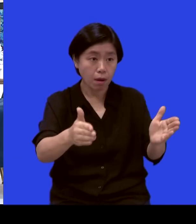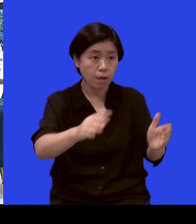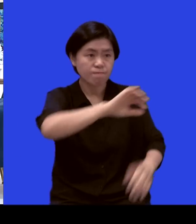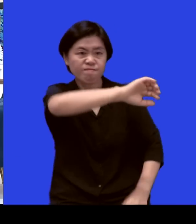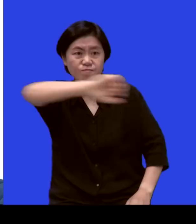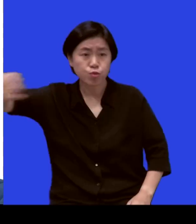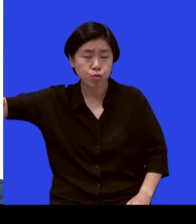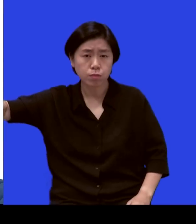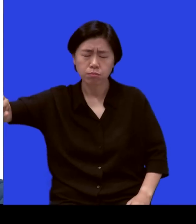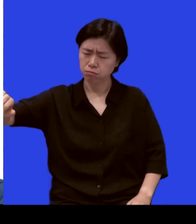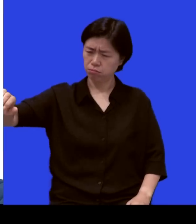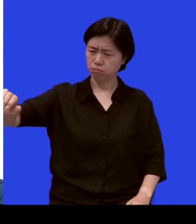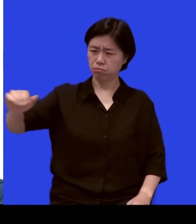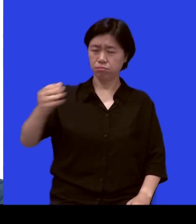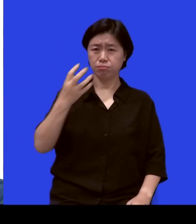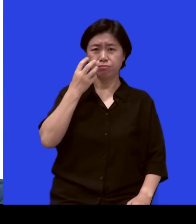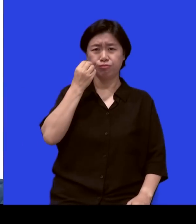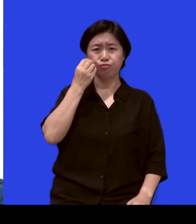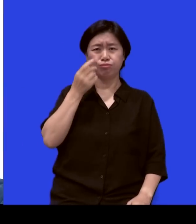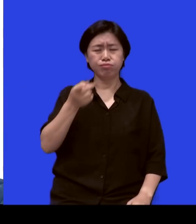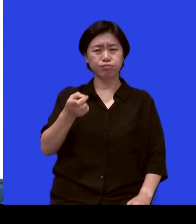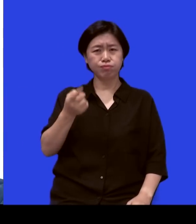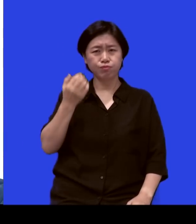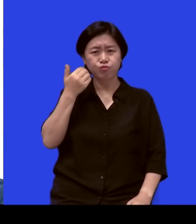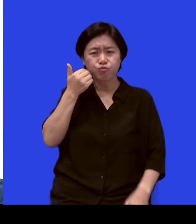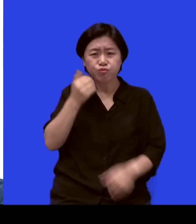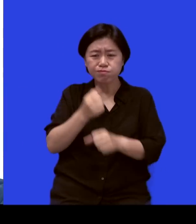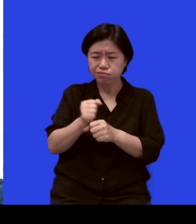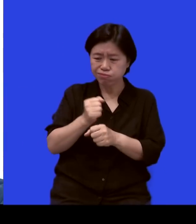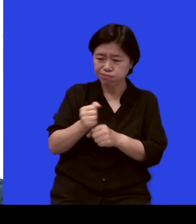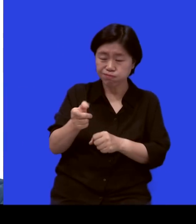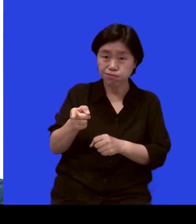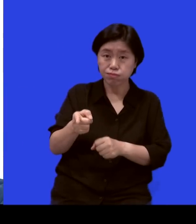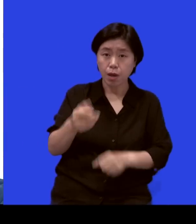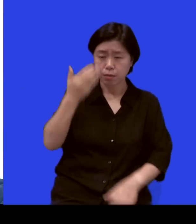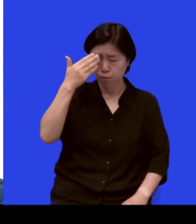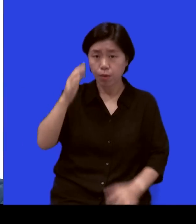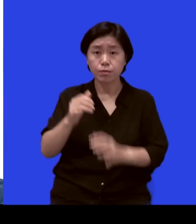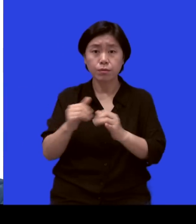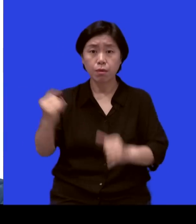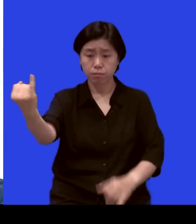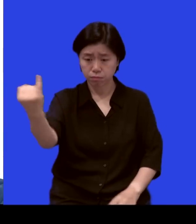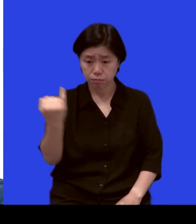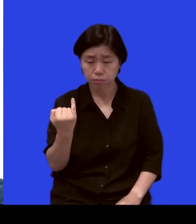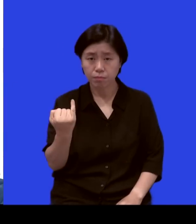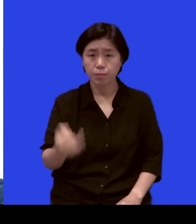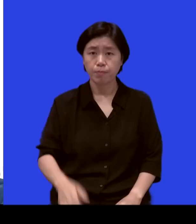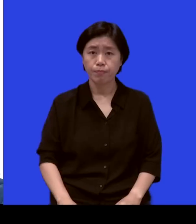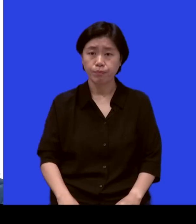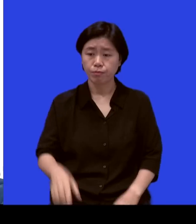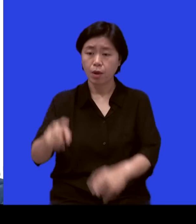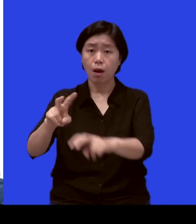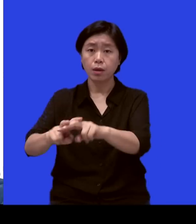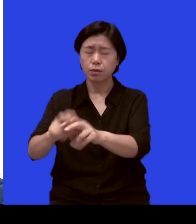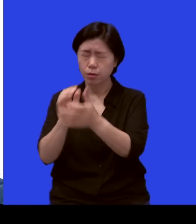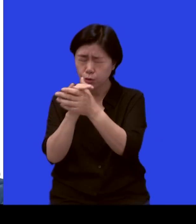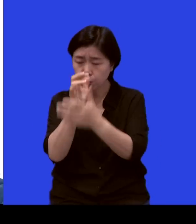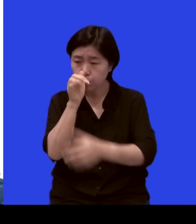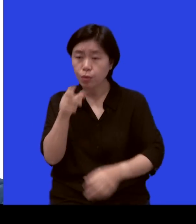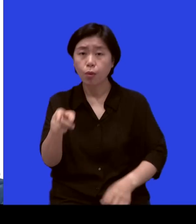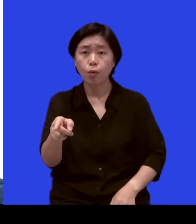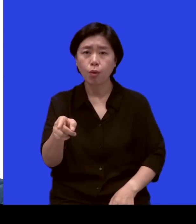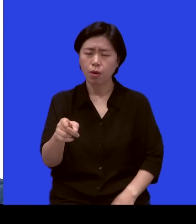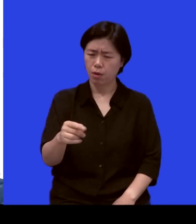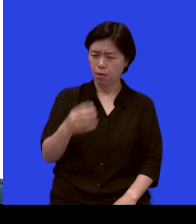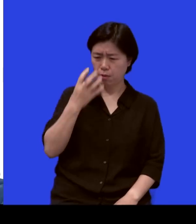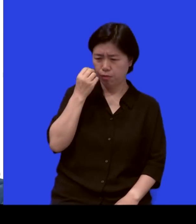네. 그래서 좀 당황스러워요. 그랬더니 그냥 앞에 와서 툭 앉더니 그냥 기도를 하시는 거예요. 그래서 내가 별나다. 노숙인도 아니신 것 같은데.